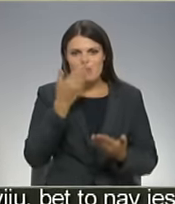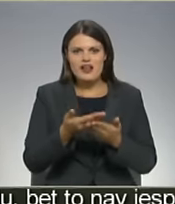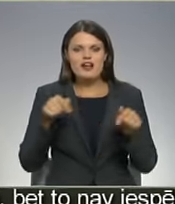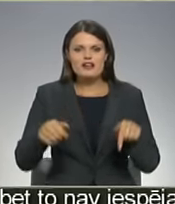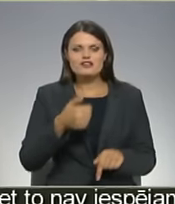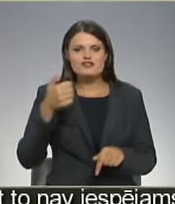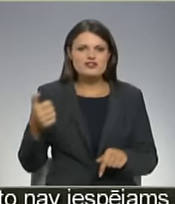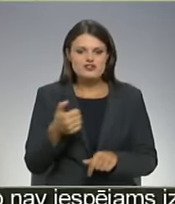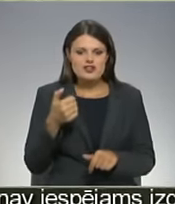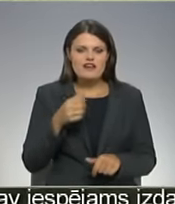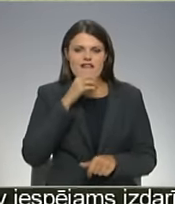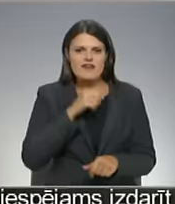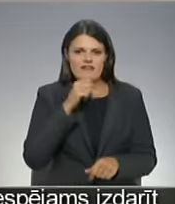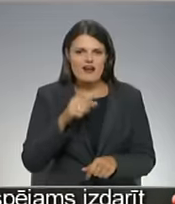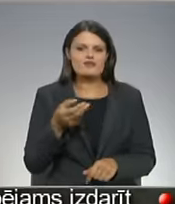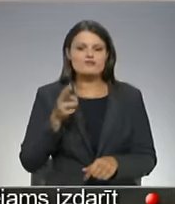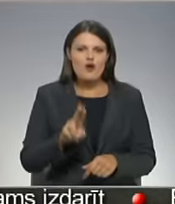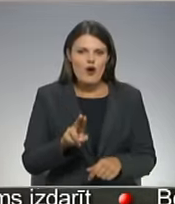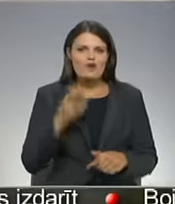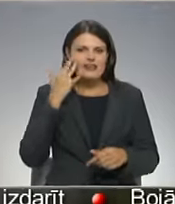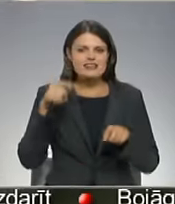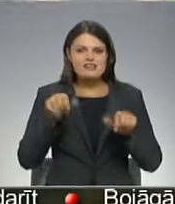Bonijas titula nesēju Freilu un cer, ka šāda veida